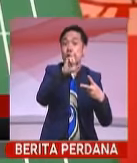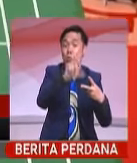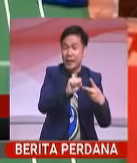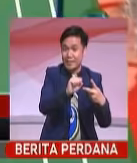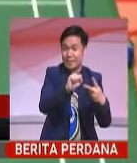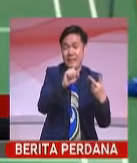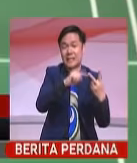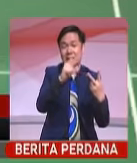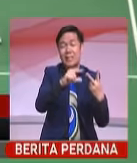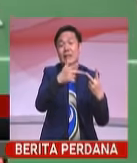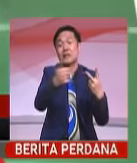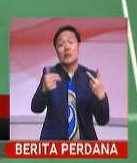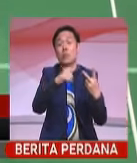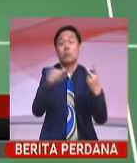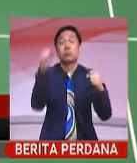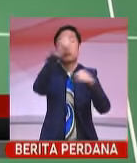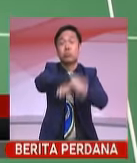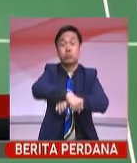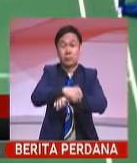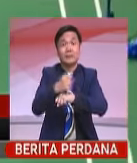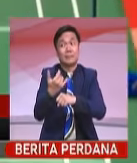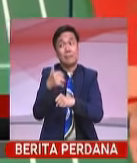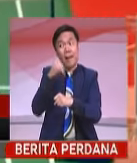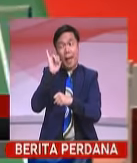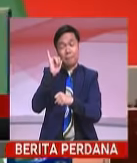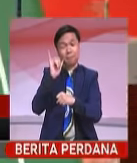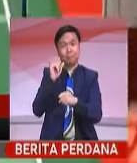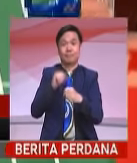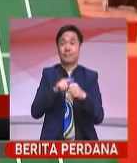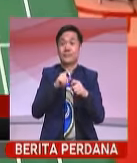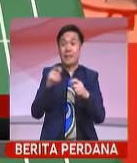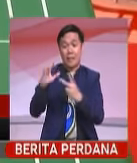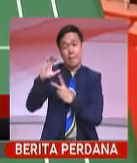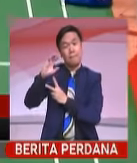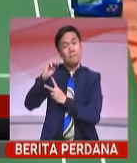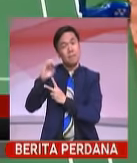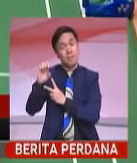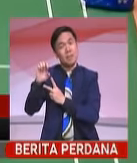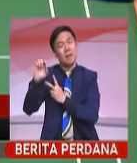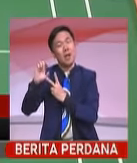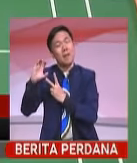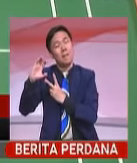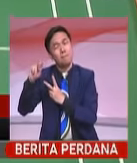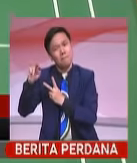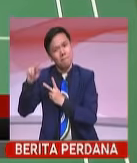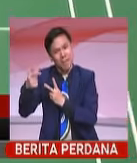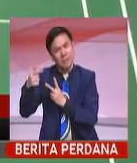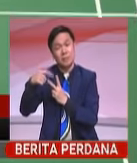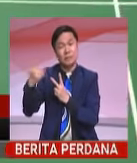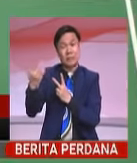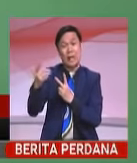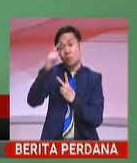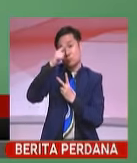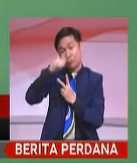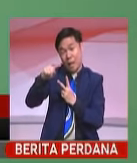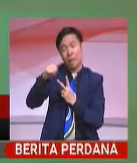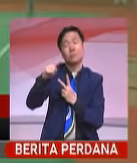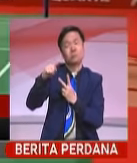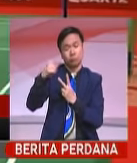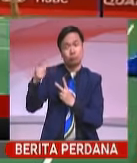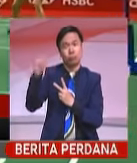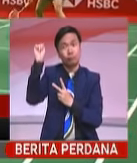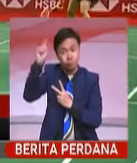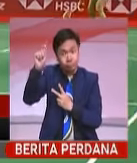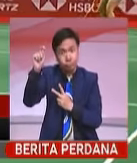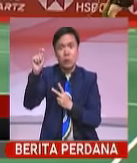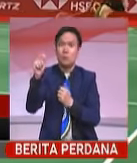Apriani Rahayu dari Indonesia pada aksi terakhir semalam. Bagi Mei Kwan dan Meng Yan, tiga kejohanan di Bangkok, Thailand ini merupakan permulaan yang baik